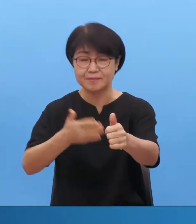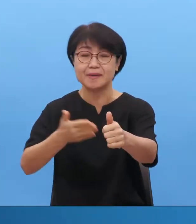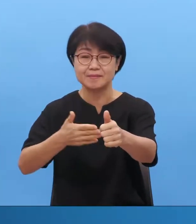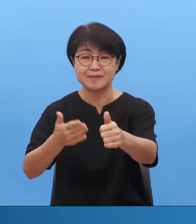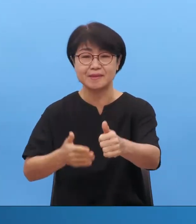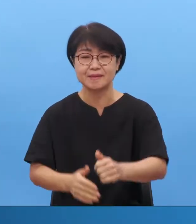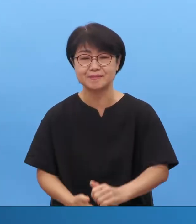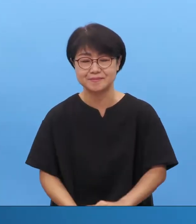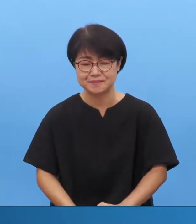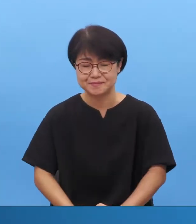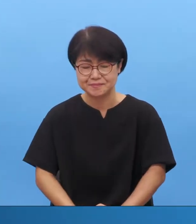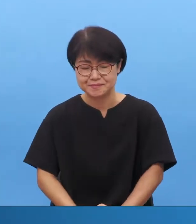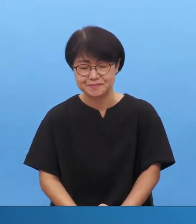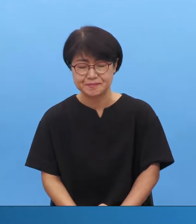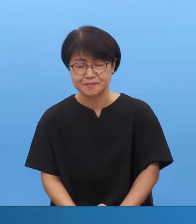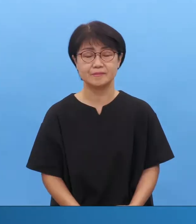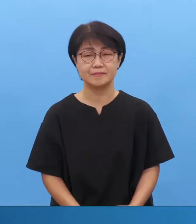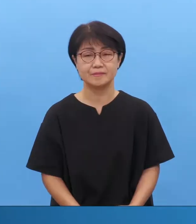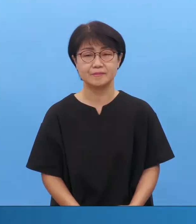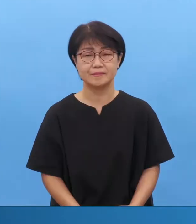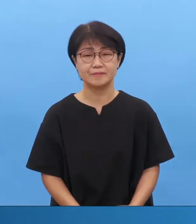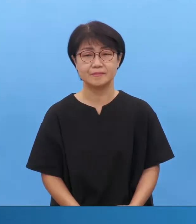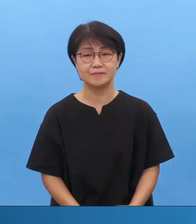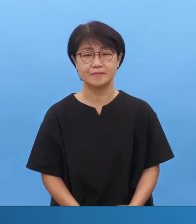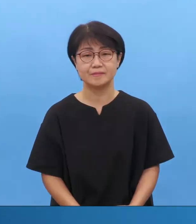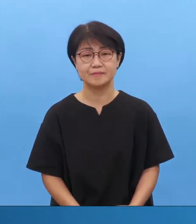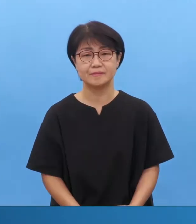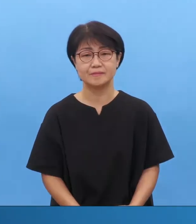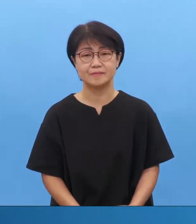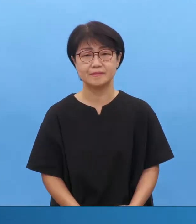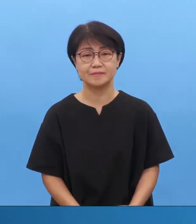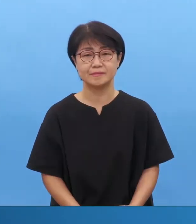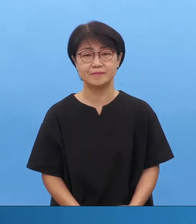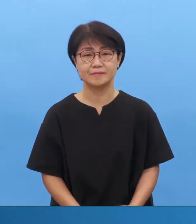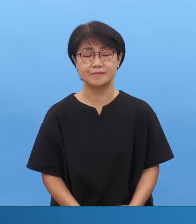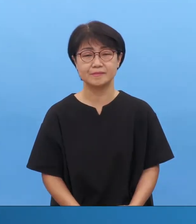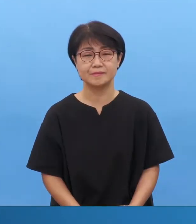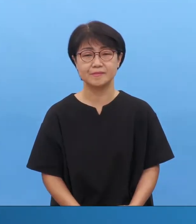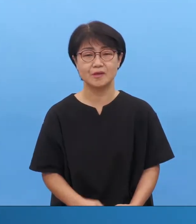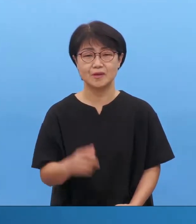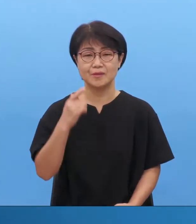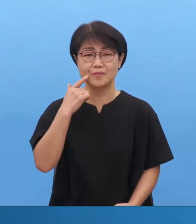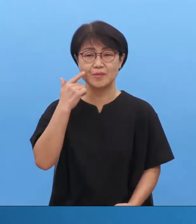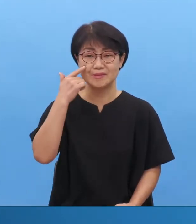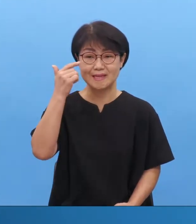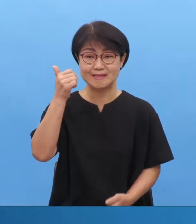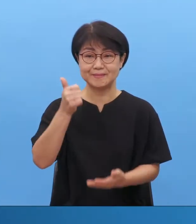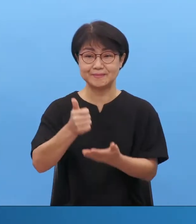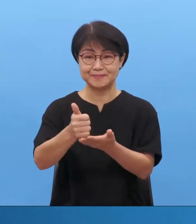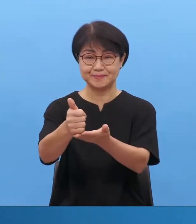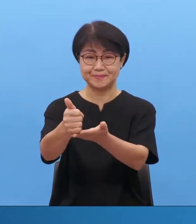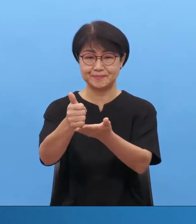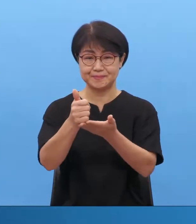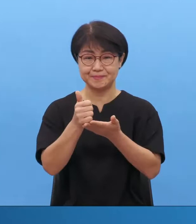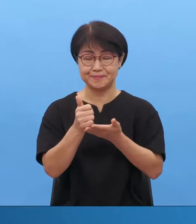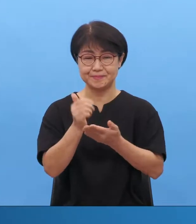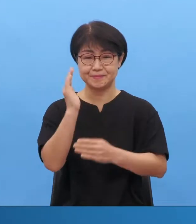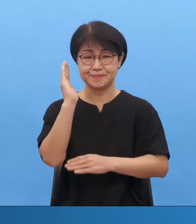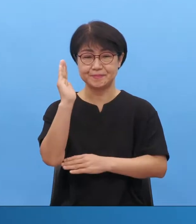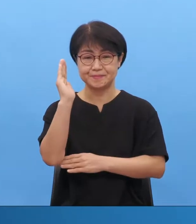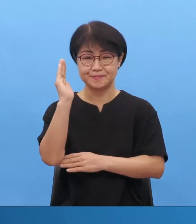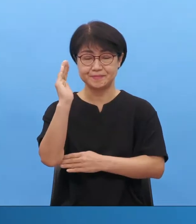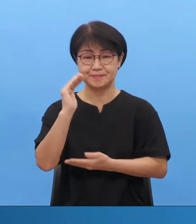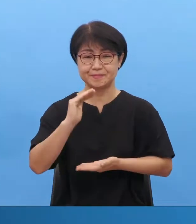하나님께 감사를 드립니다. 파수꾼운동과 유광수 목사님 나오셔서 구역공과 말씀 증거해 주시겠습니다.